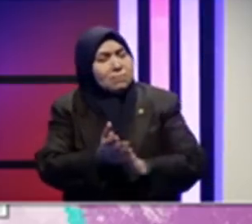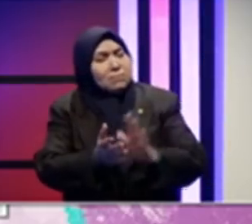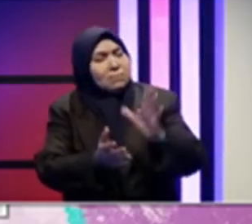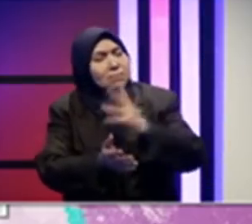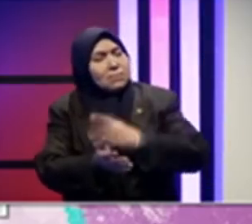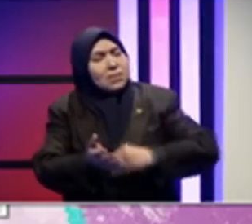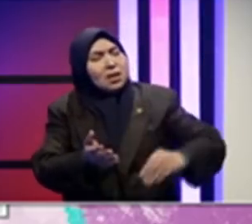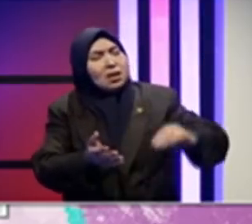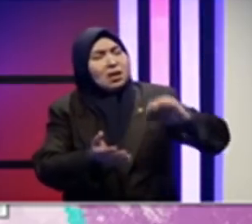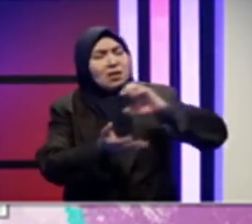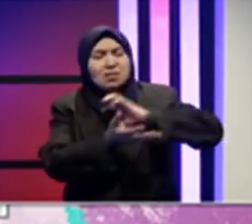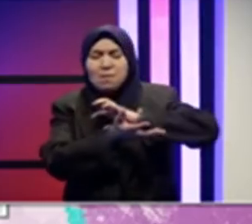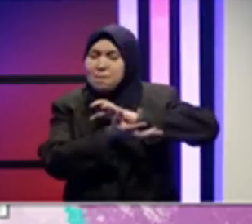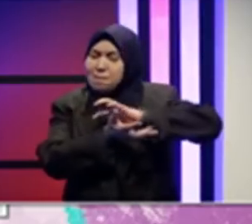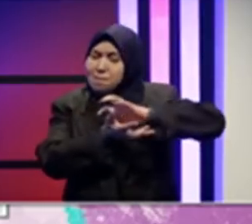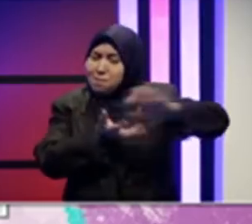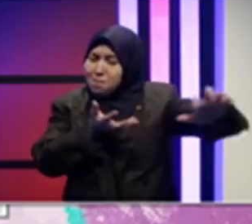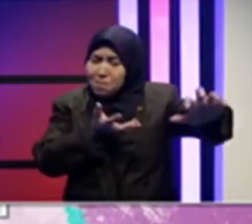فويل